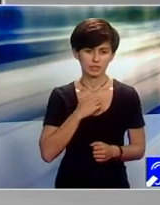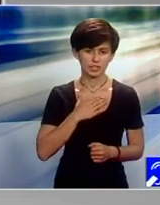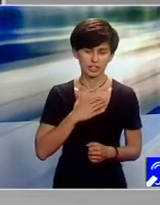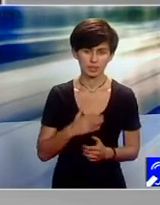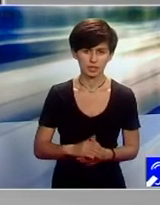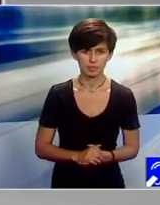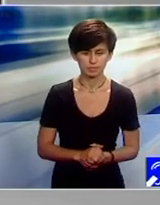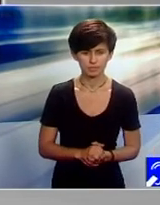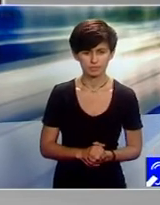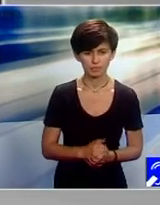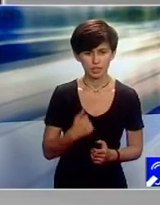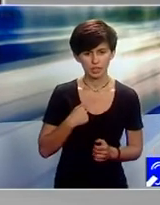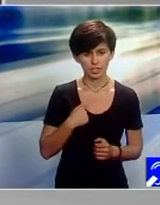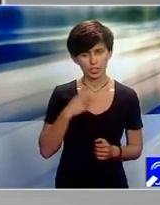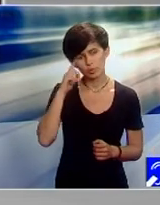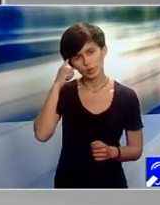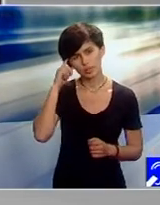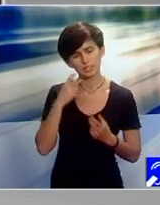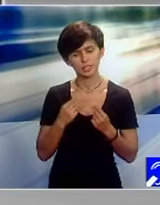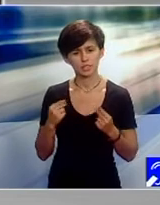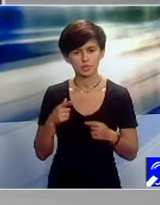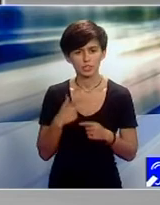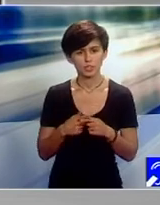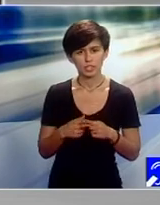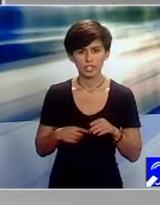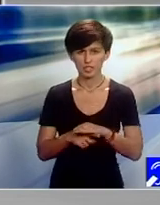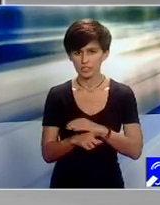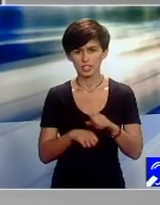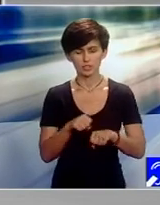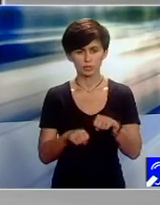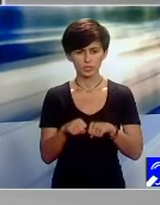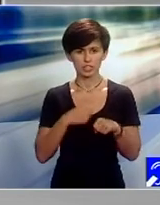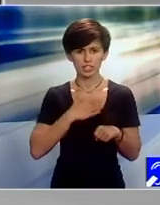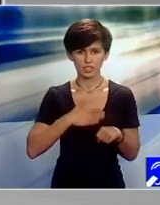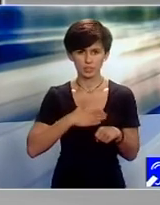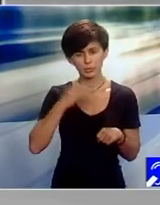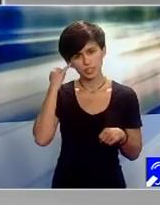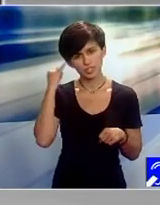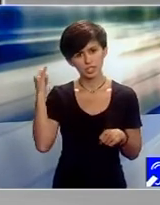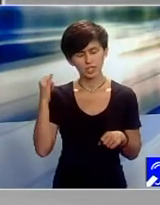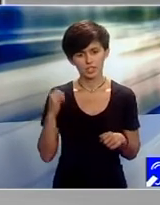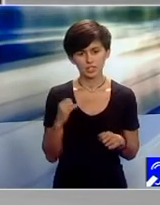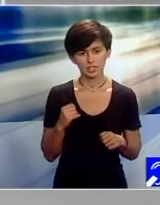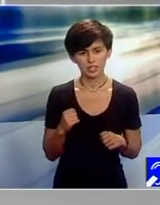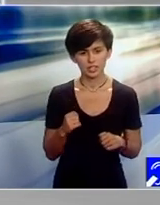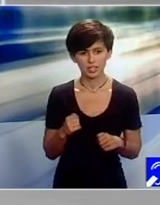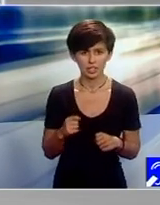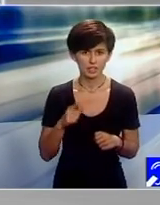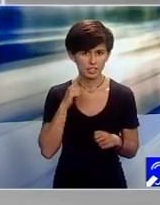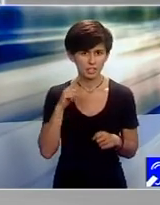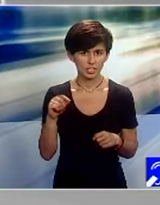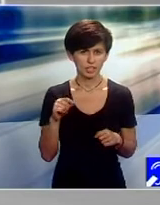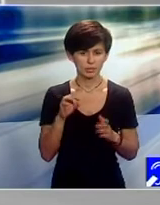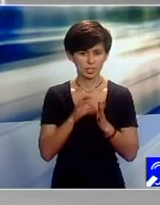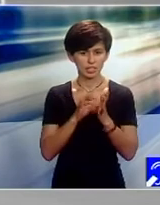de foarte multe ori să ies cu bicicleta. Mi-aș dori, îmi place ideea de a merge, de a te deplasa în condiții verzi, să